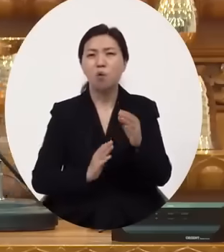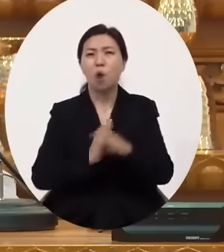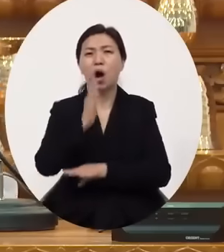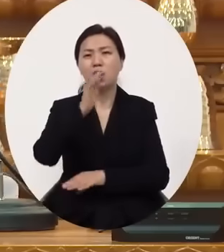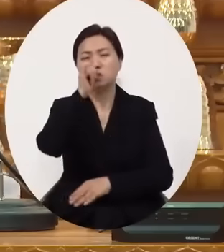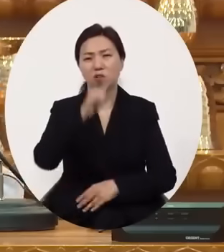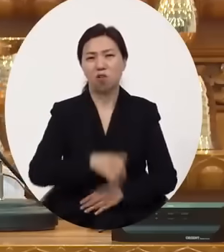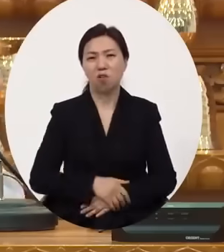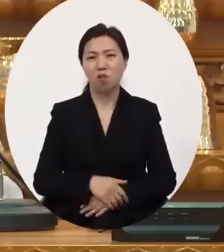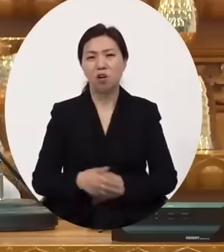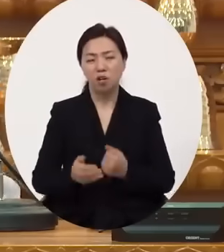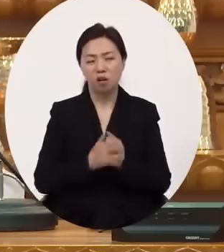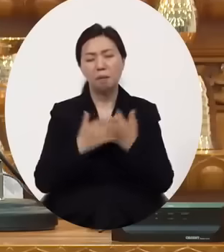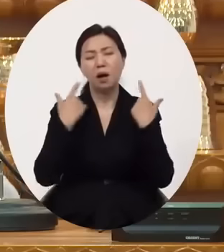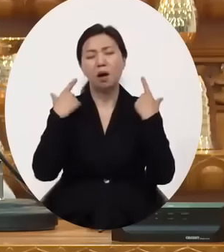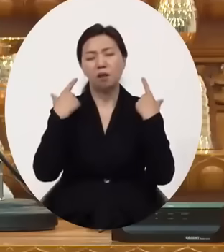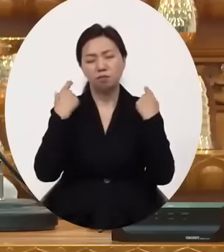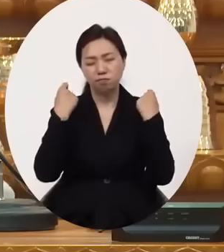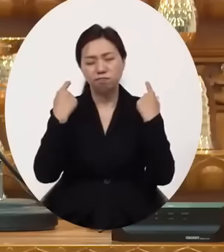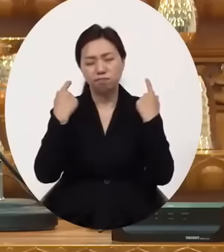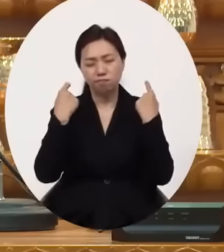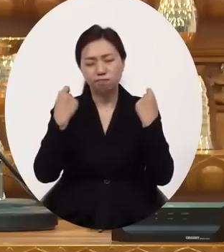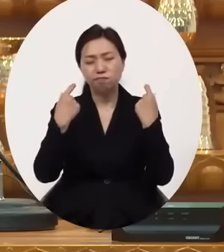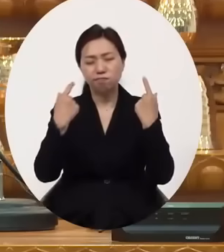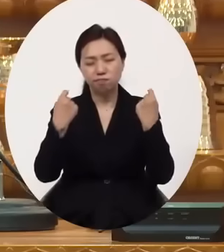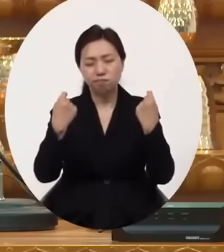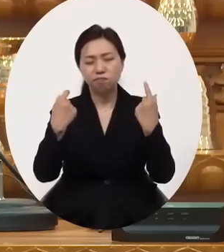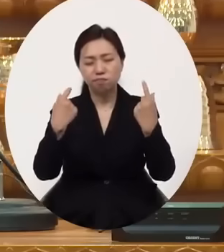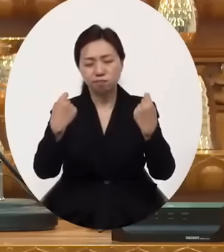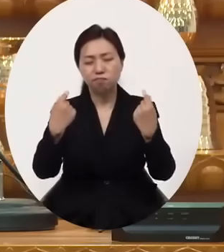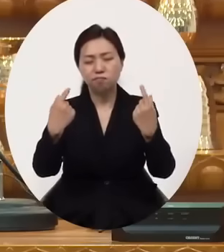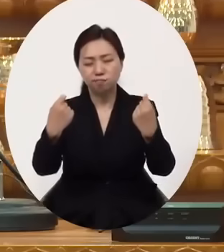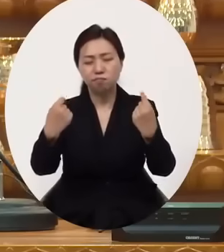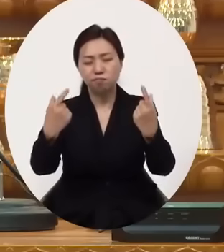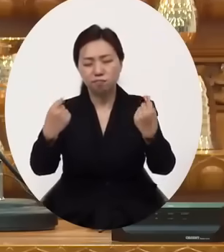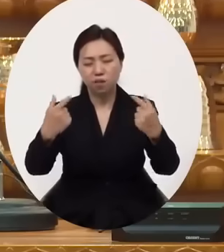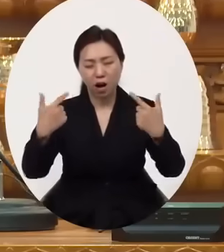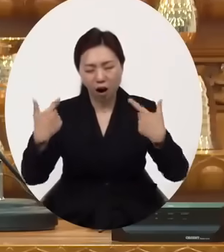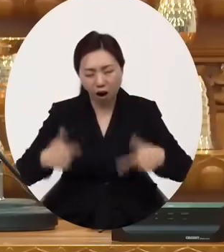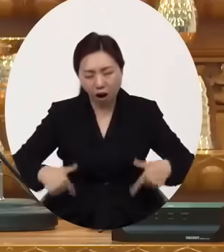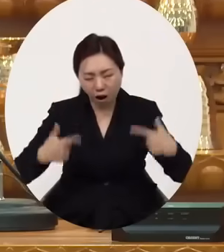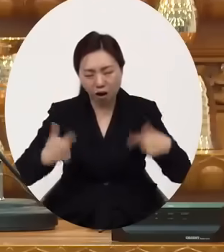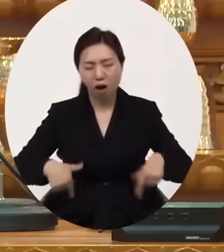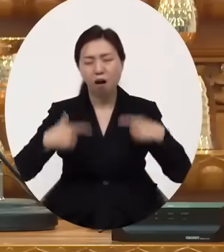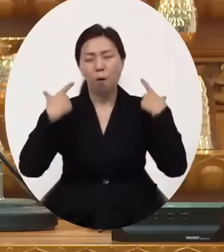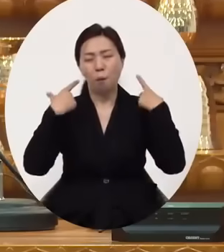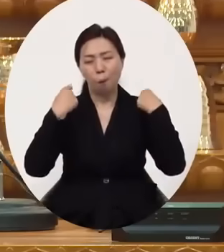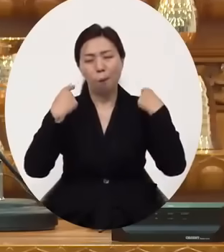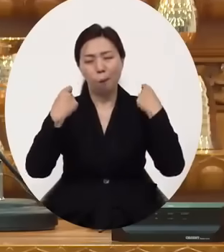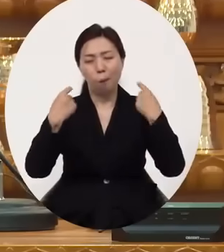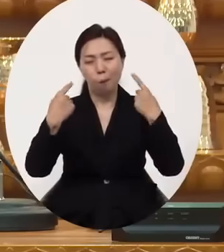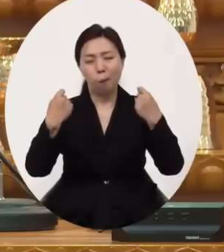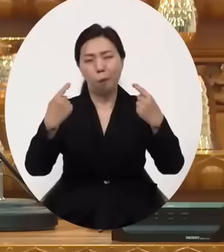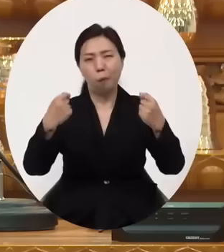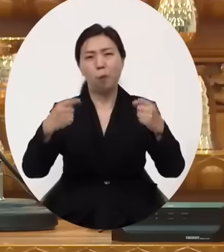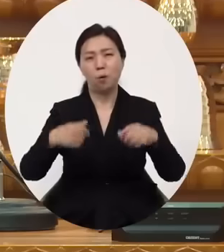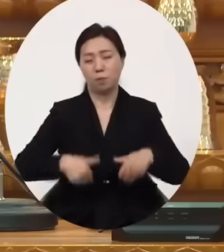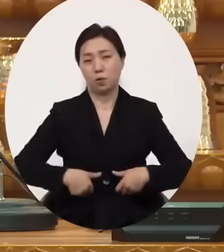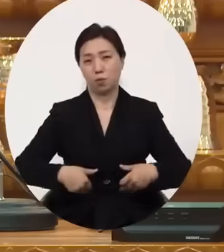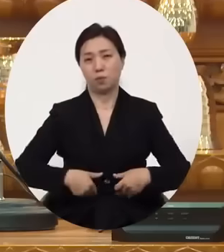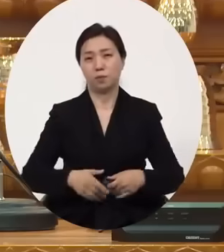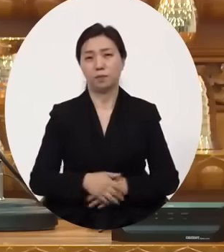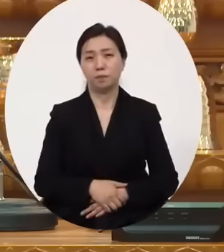과열되고 꾸준히 몸은 써줘야 이게 훨씬 더 활력이 있습니다.